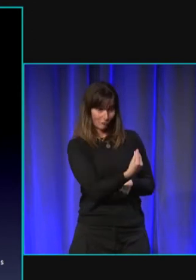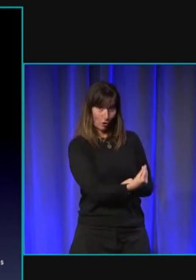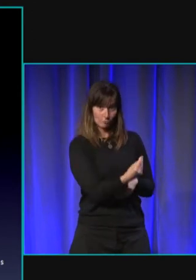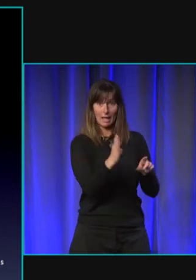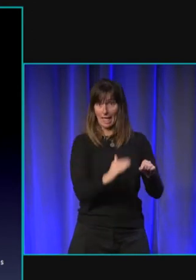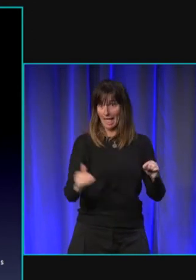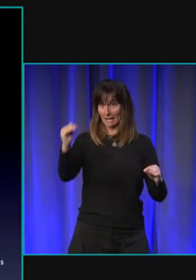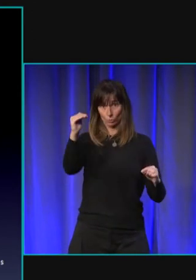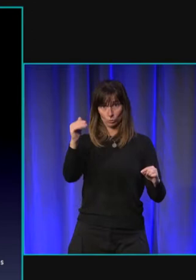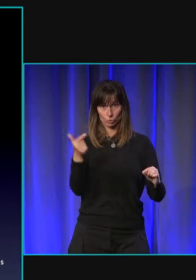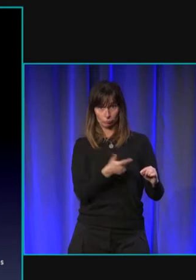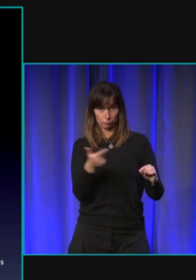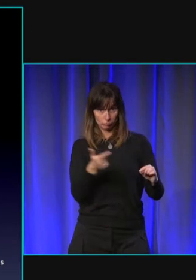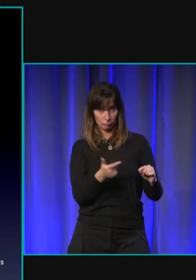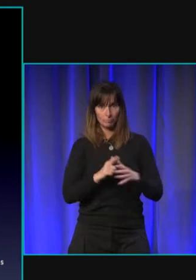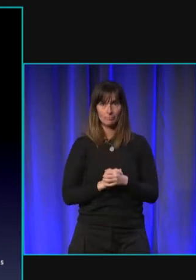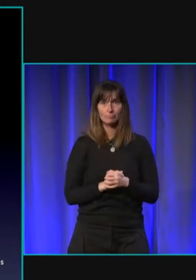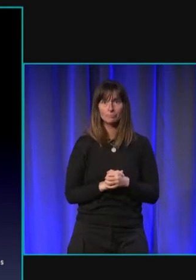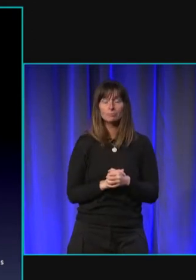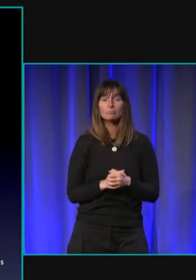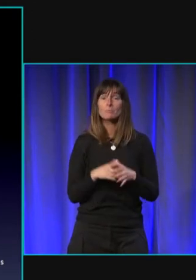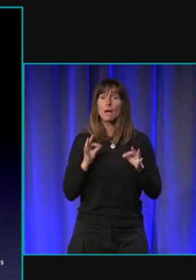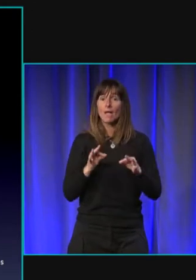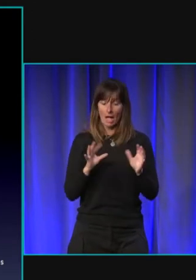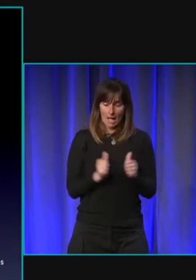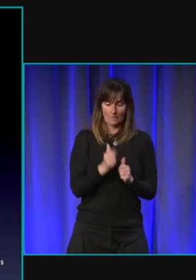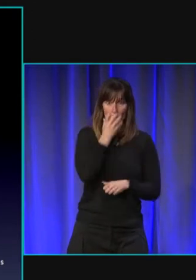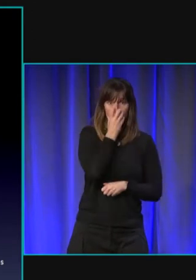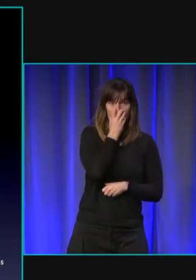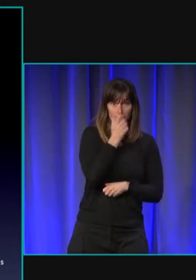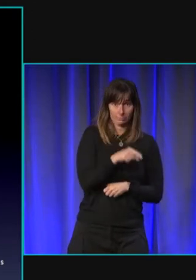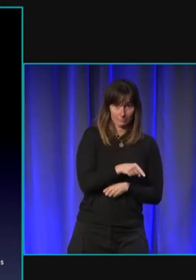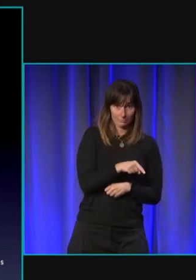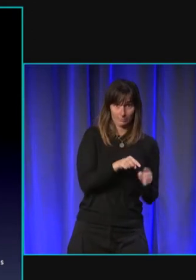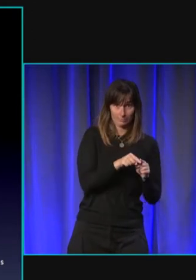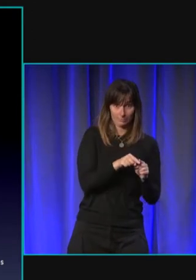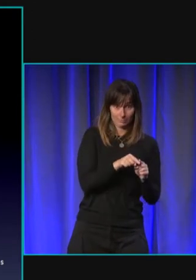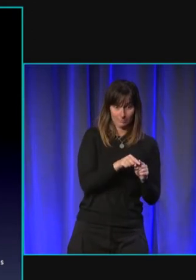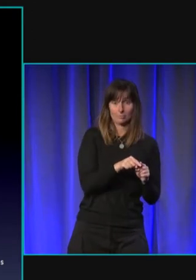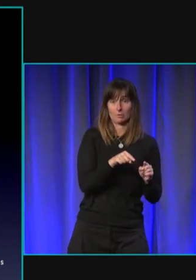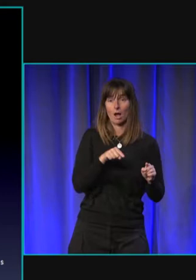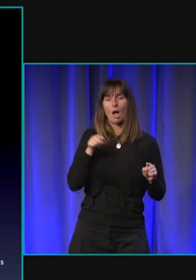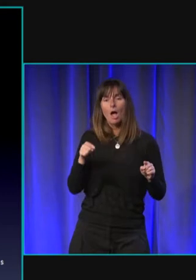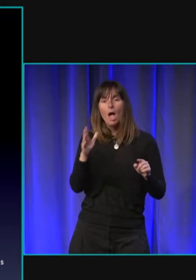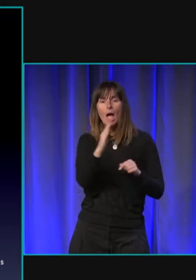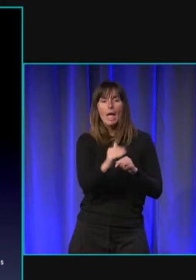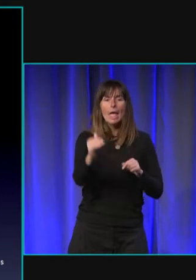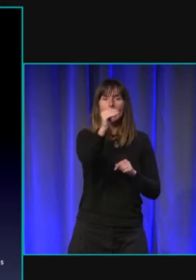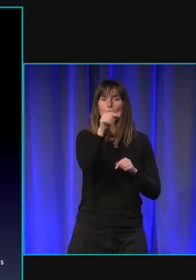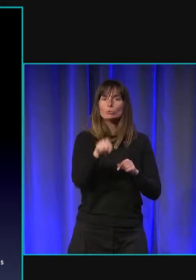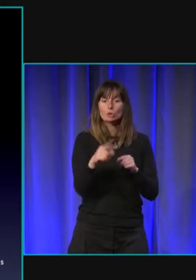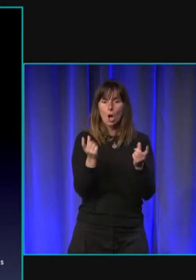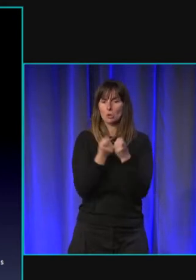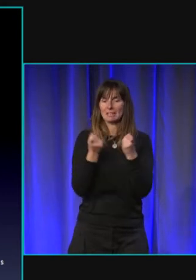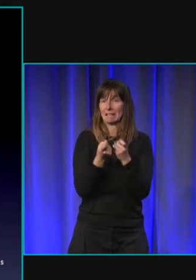adultes, on a une part aérobie qui est nettement supérieure à celle des adultes non entraînés en vert.